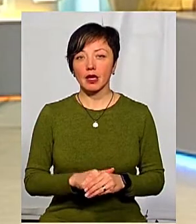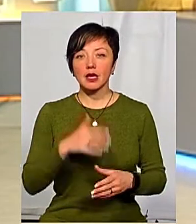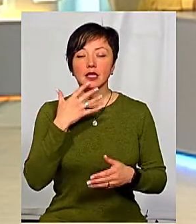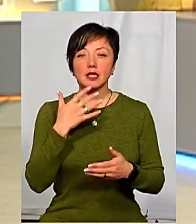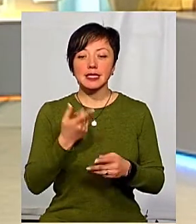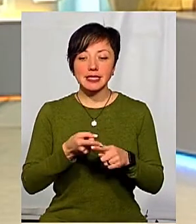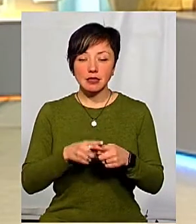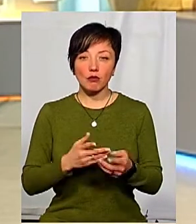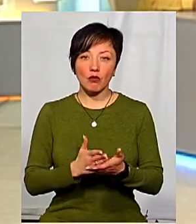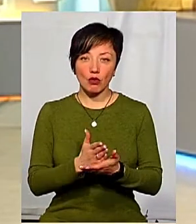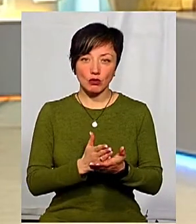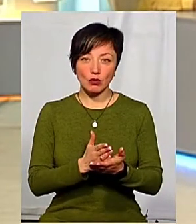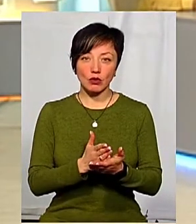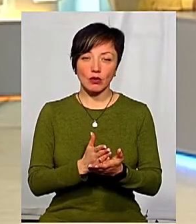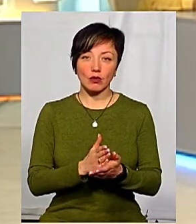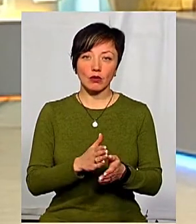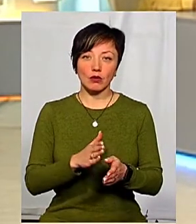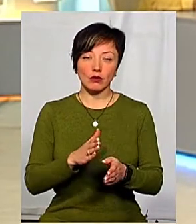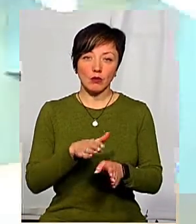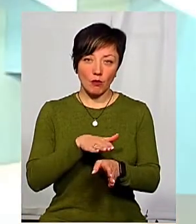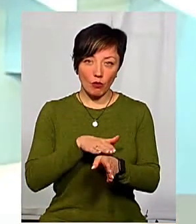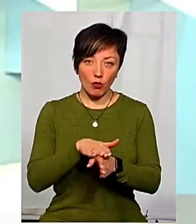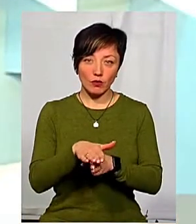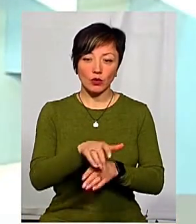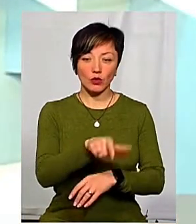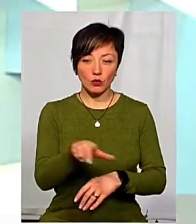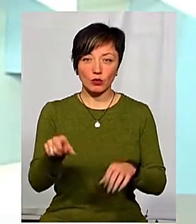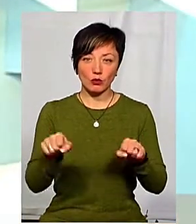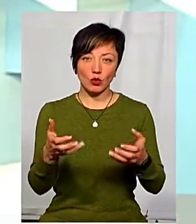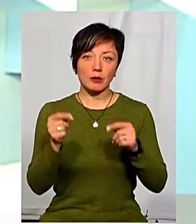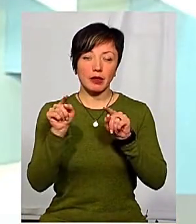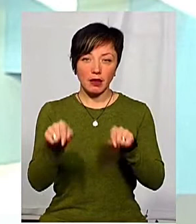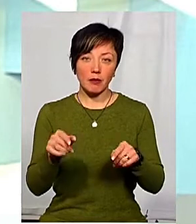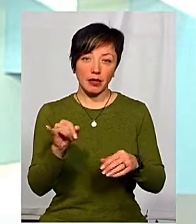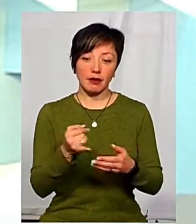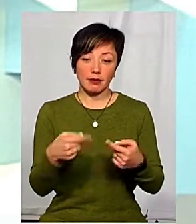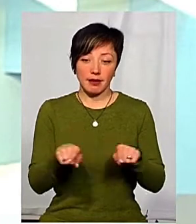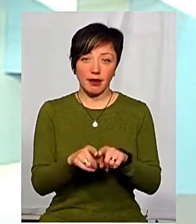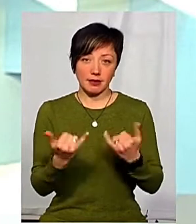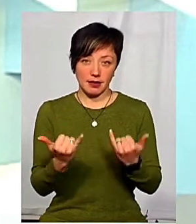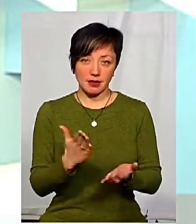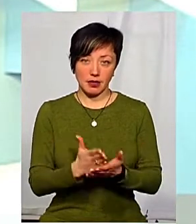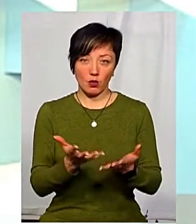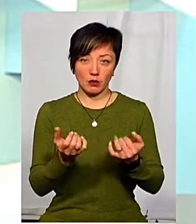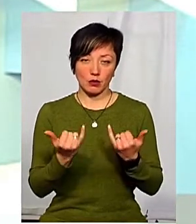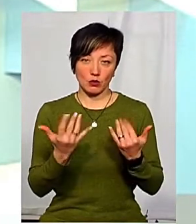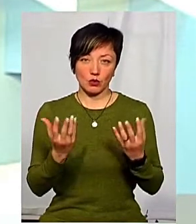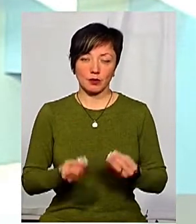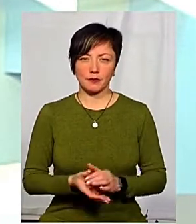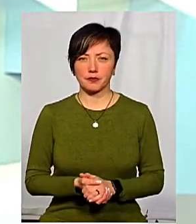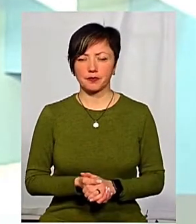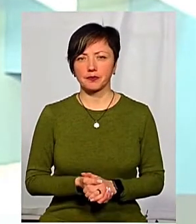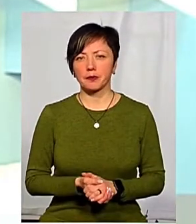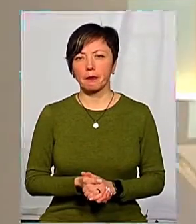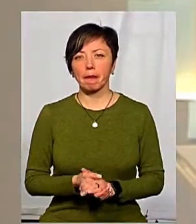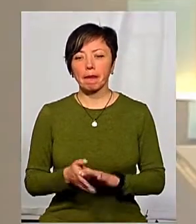свої ці послуги абсолютно в повній мірі жителі можуть отримати там, вони їх і отримують на сьогодні.